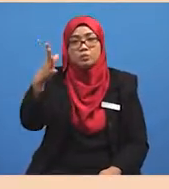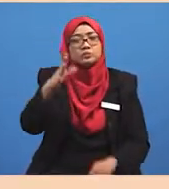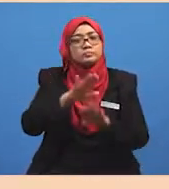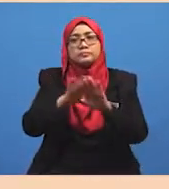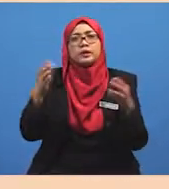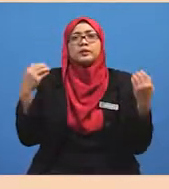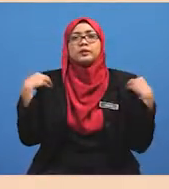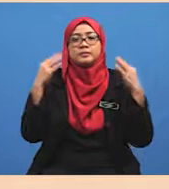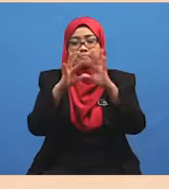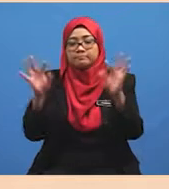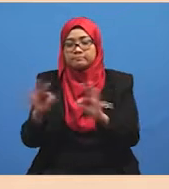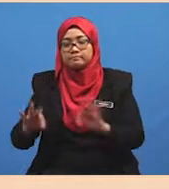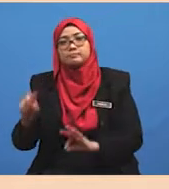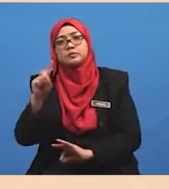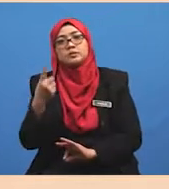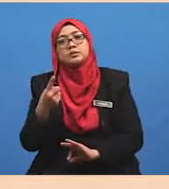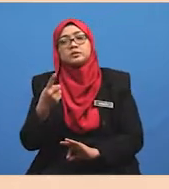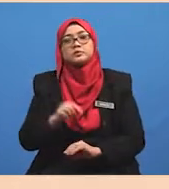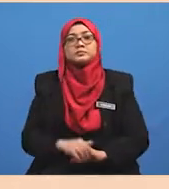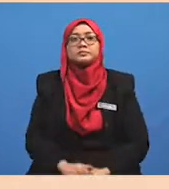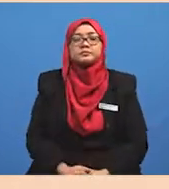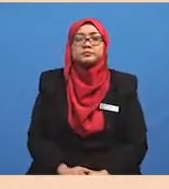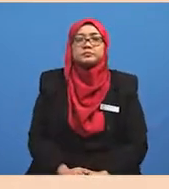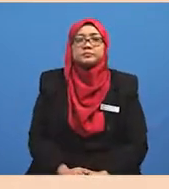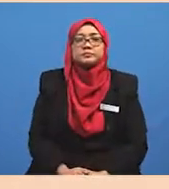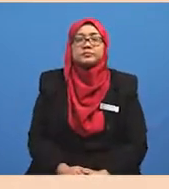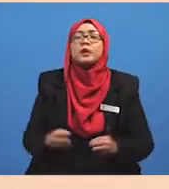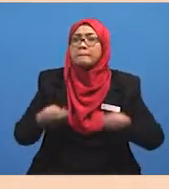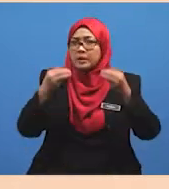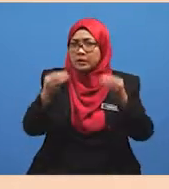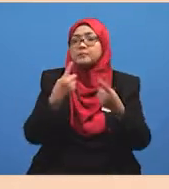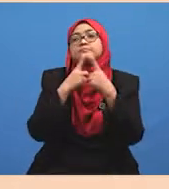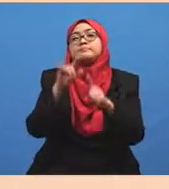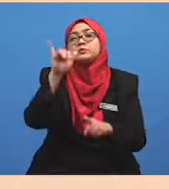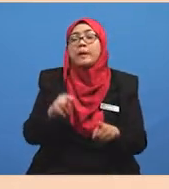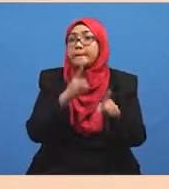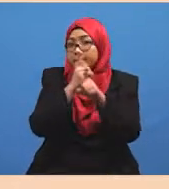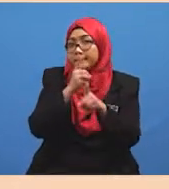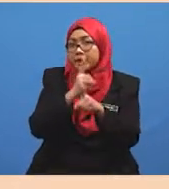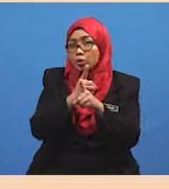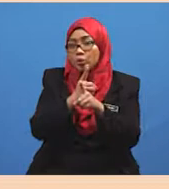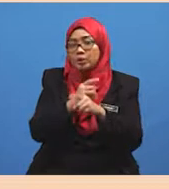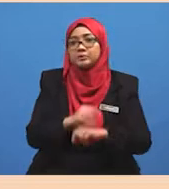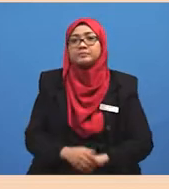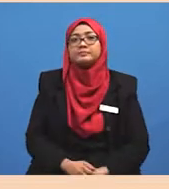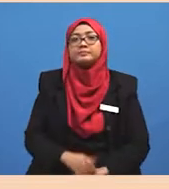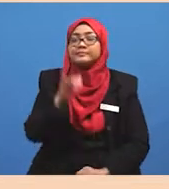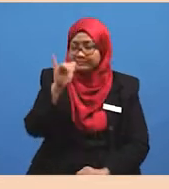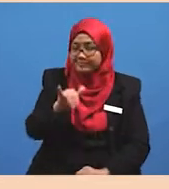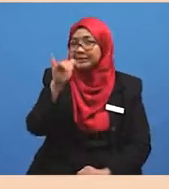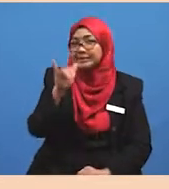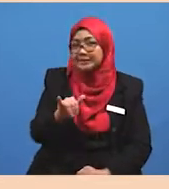boleh tak ngajak-ngajak Coba beri jawabannya betul yo